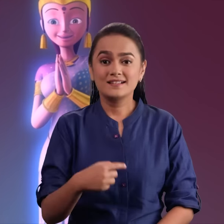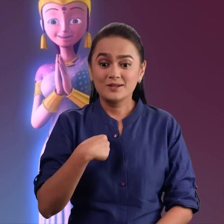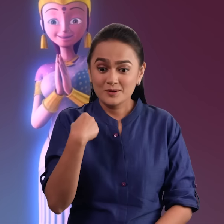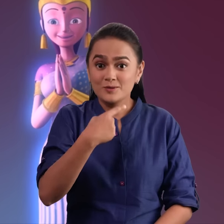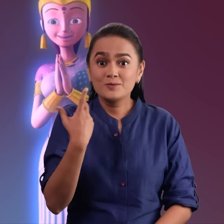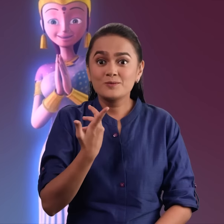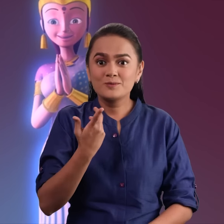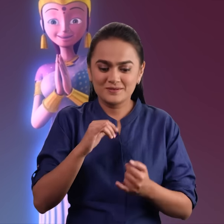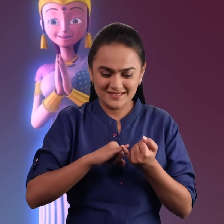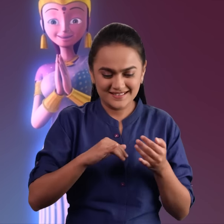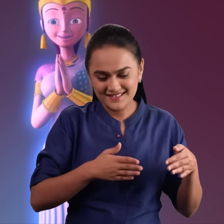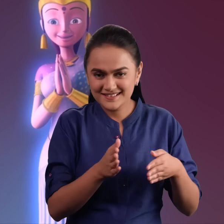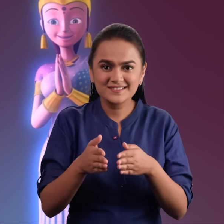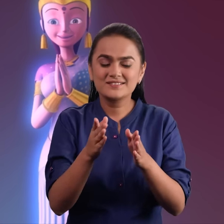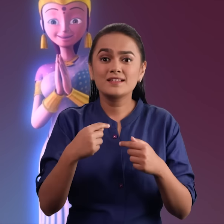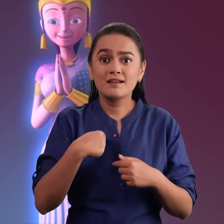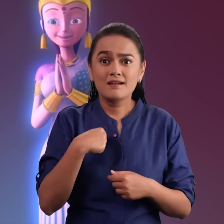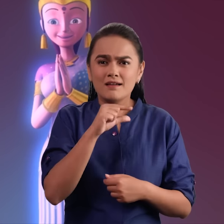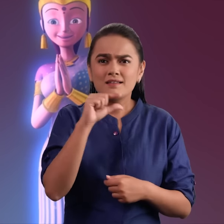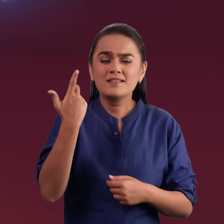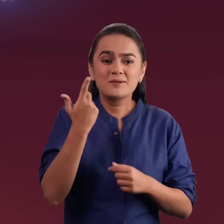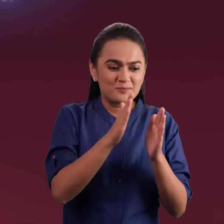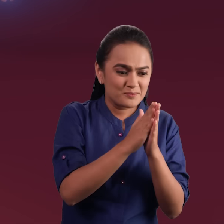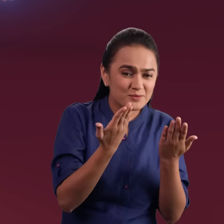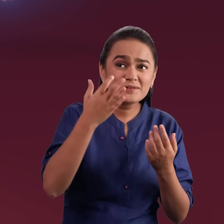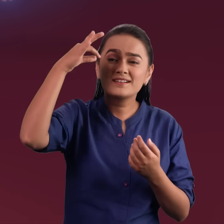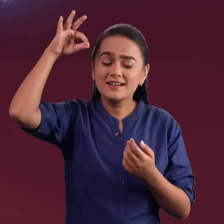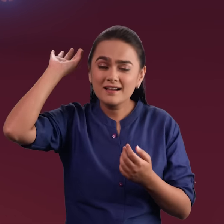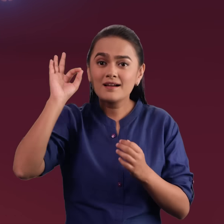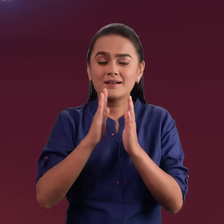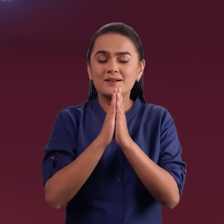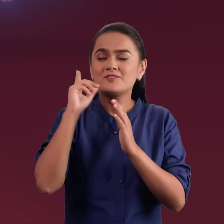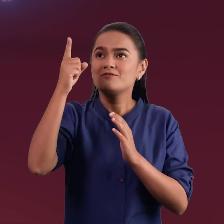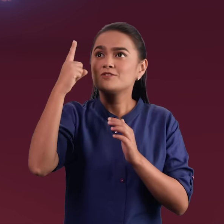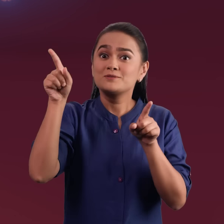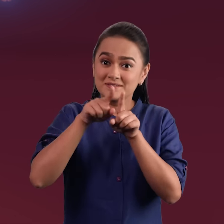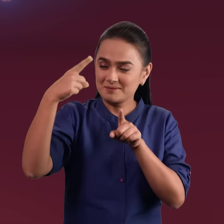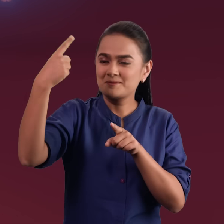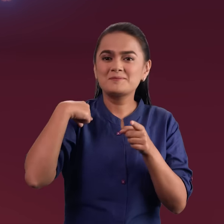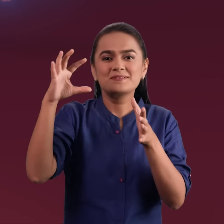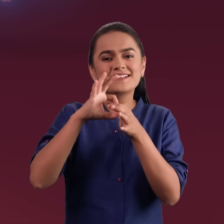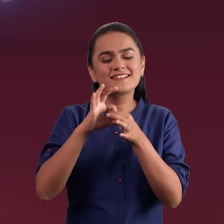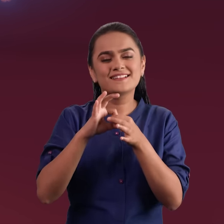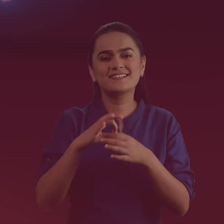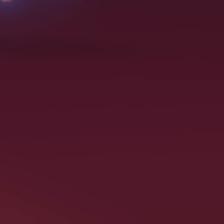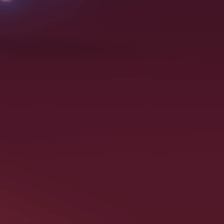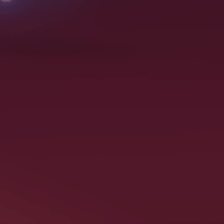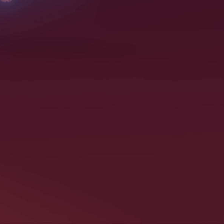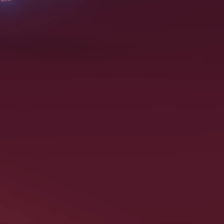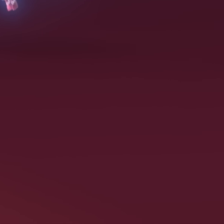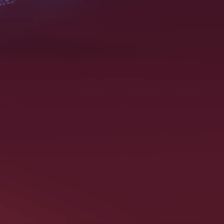मैं हूँ सरस्वती। मेरा नाम सदा वेदों, संतों और भगवान विष्णु के साथ लिया जाता है।